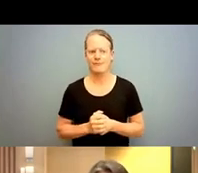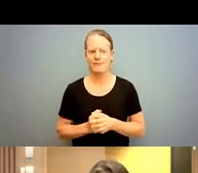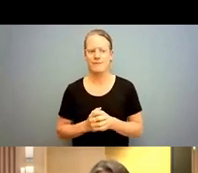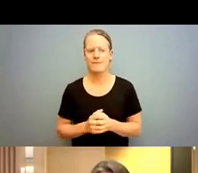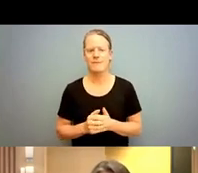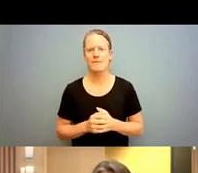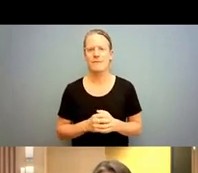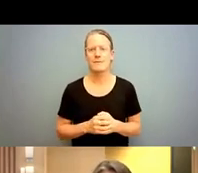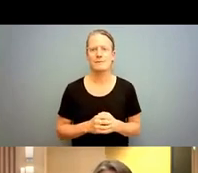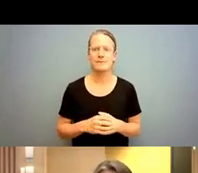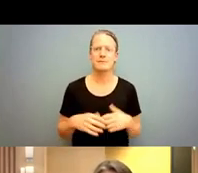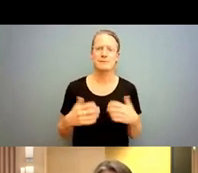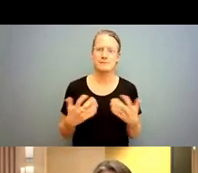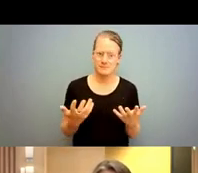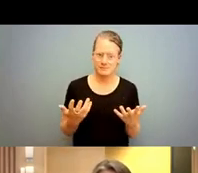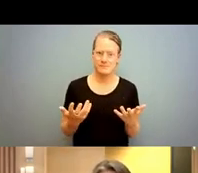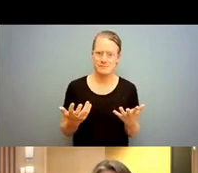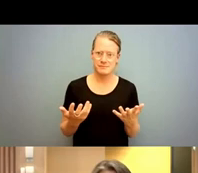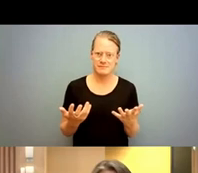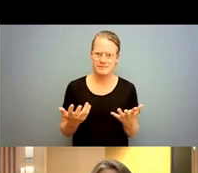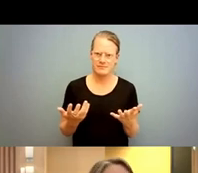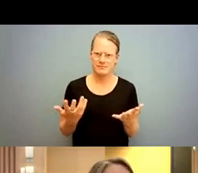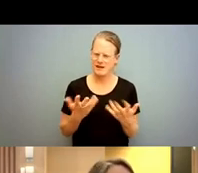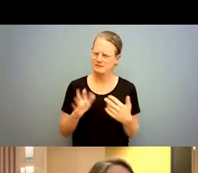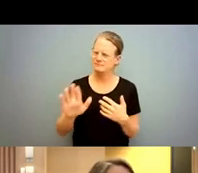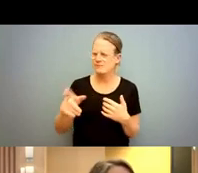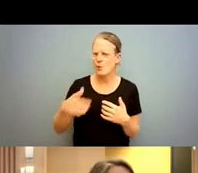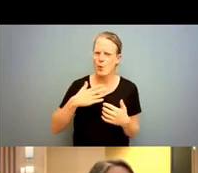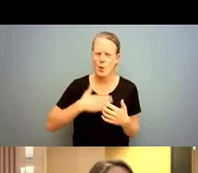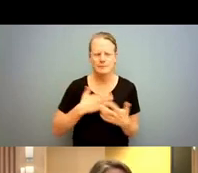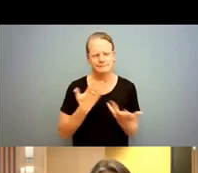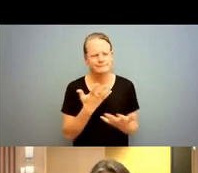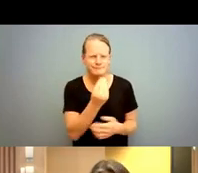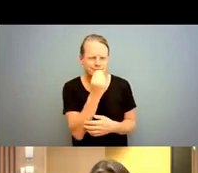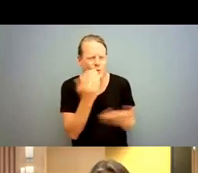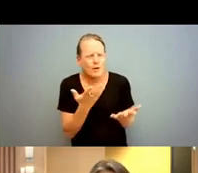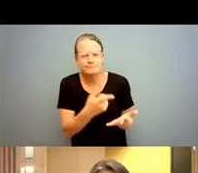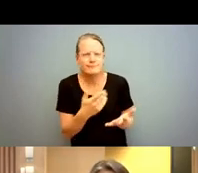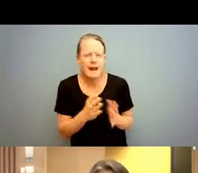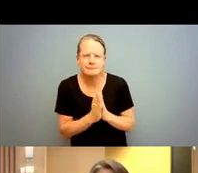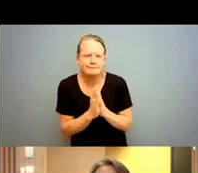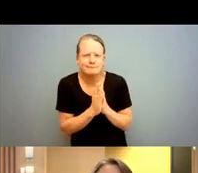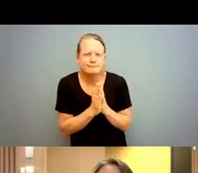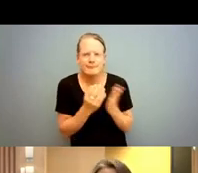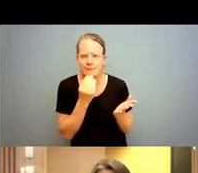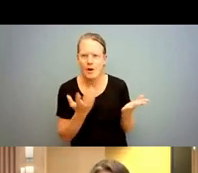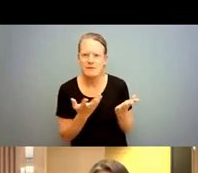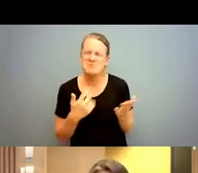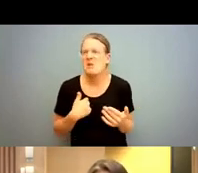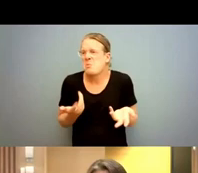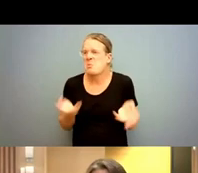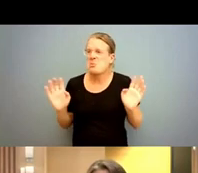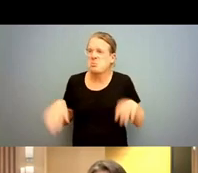Iillä älki muihtali hets ainui, ko harvella leamasan väljen munni. Nuupa tänke